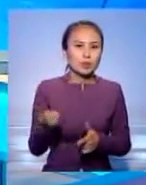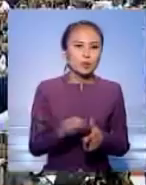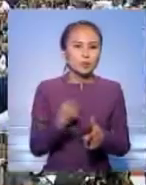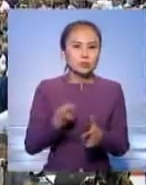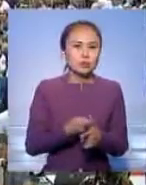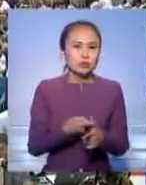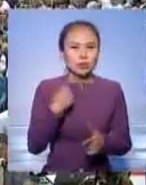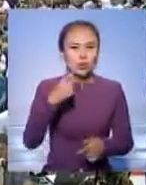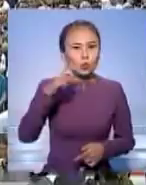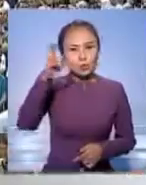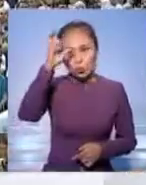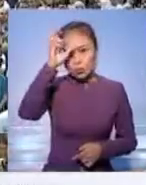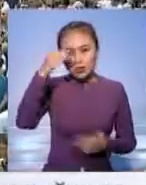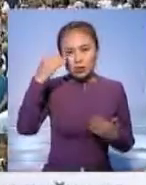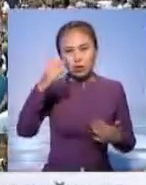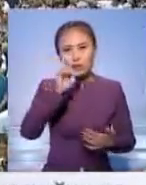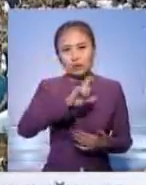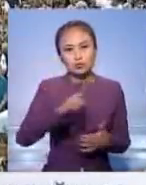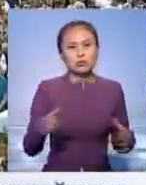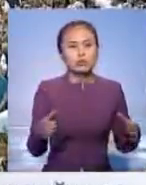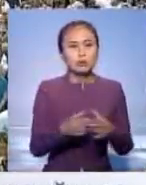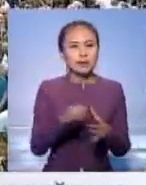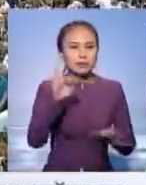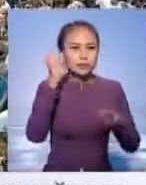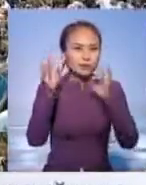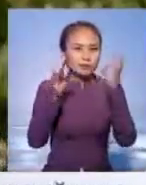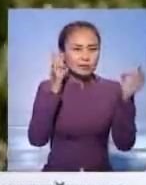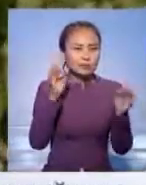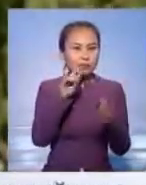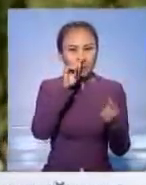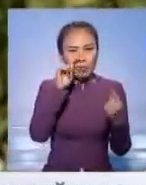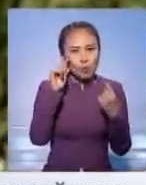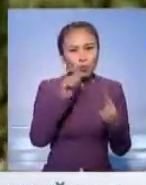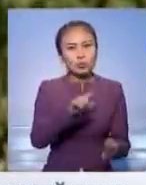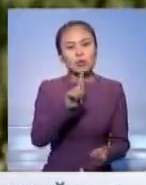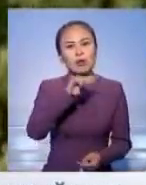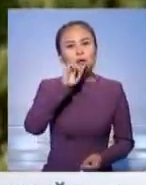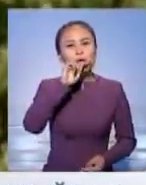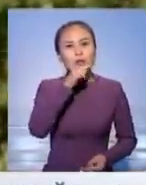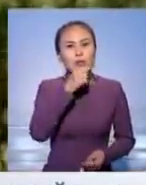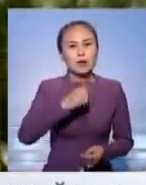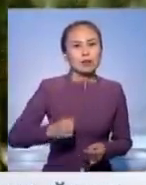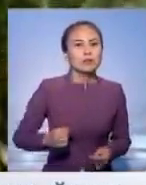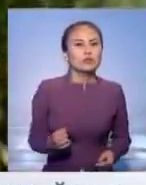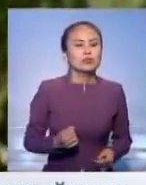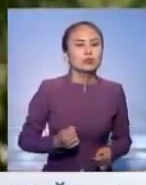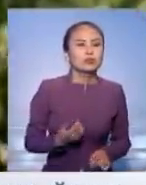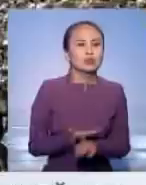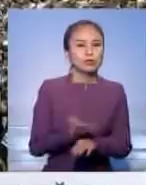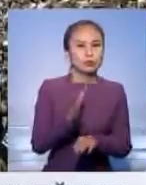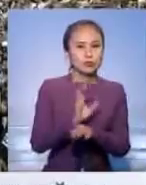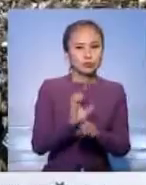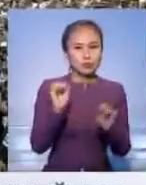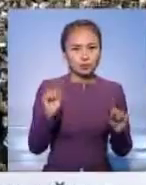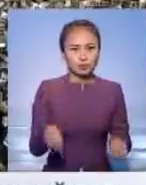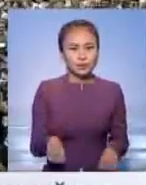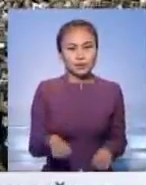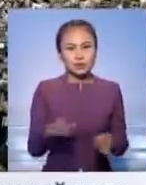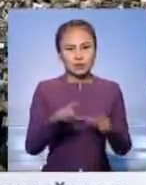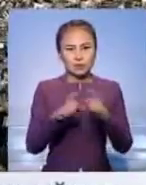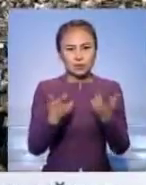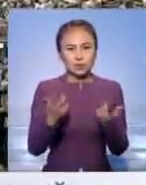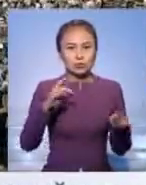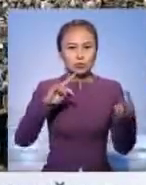мәлімдеді. Оның айтуынша, Түркия құрама штаттардың құйтырқы саясатына қарсы тұру үшін өзге одақтармен экономикалық әріптестікті күшейте түседі.